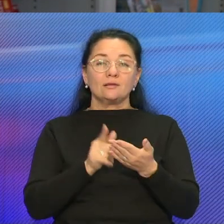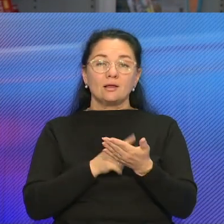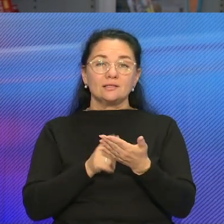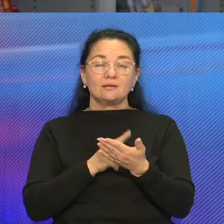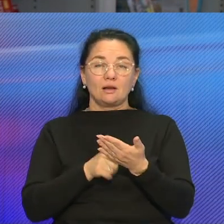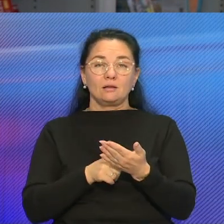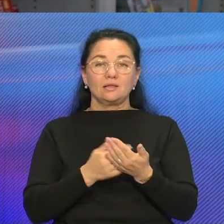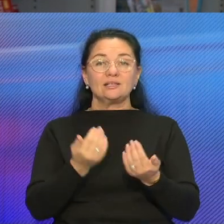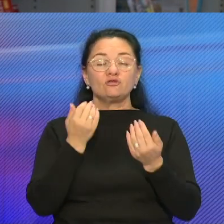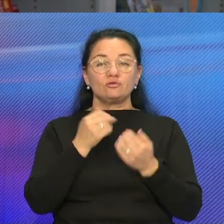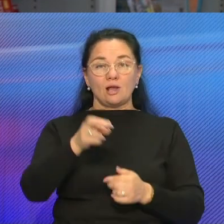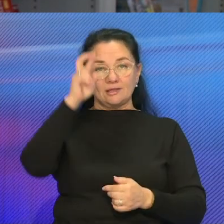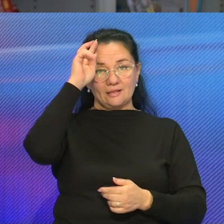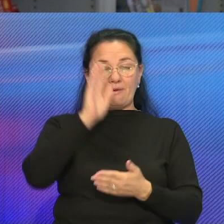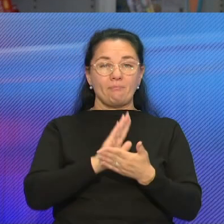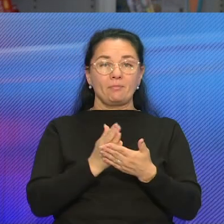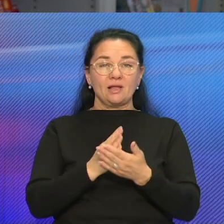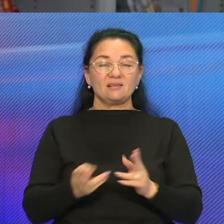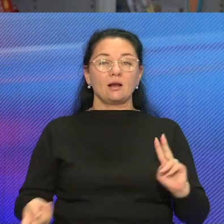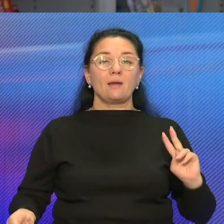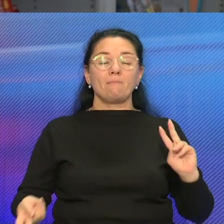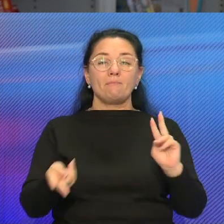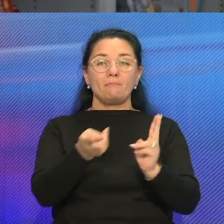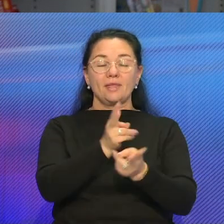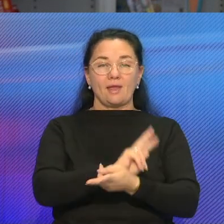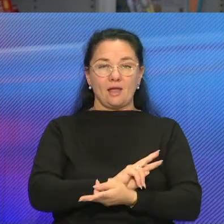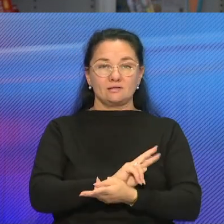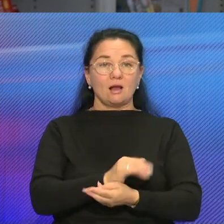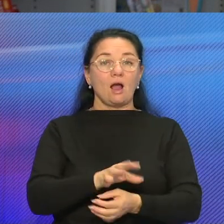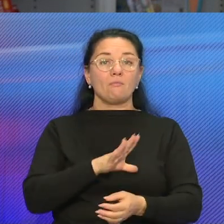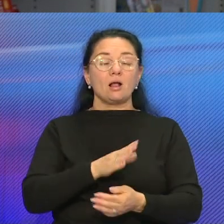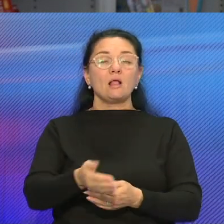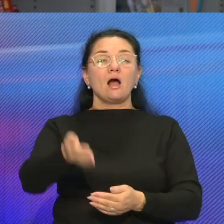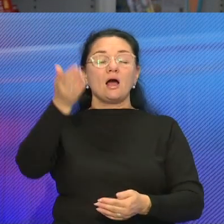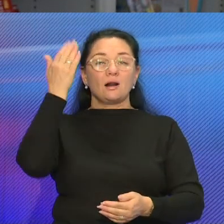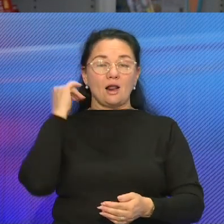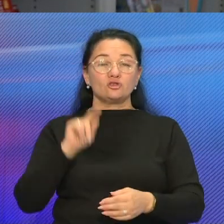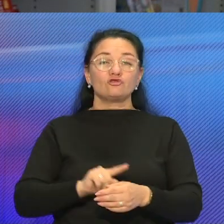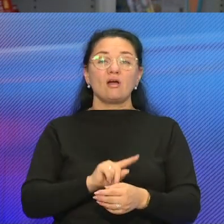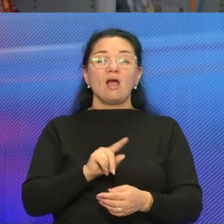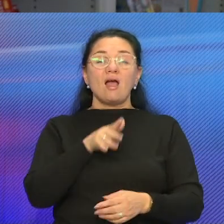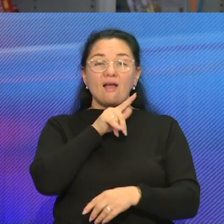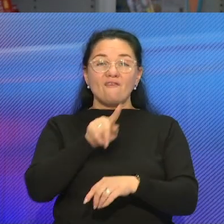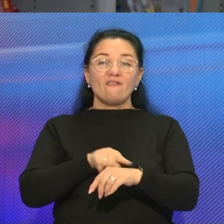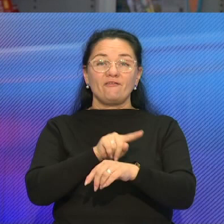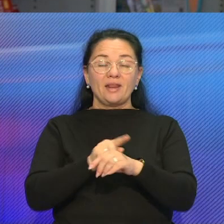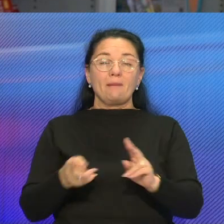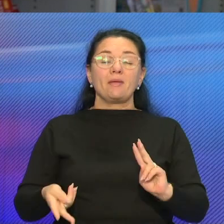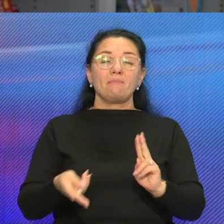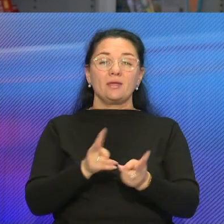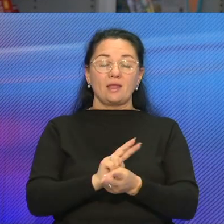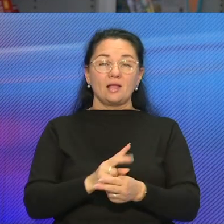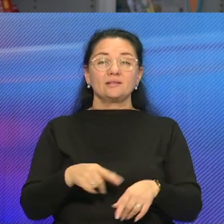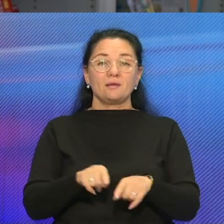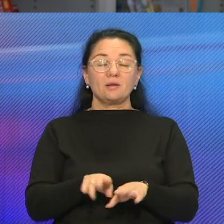бібліотека, іна зміняецца, іна ўжо непадобна на сібе паперэдню. Так як зміняецца час, так і мы павінны істі разам, істі